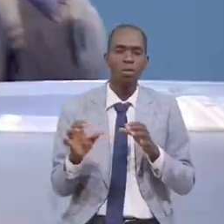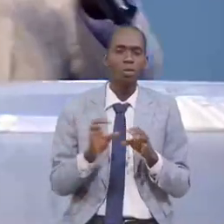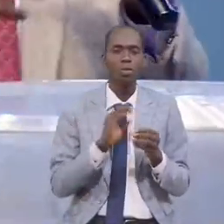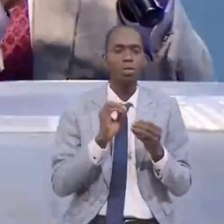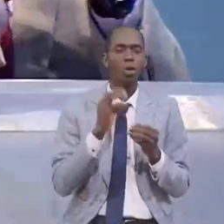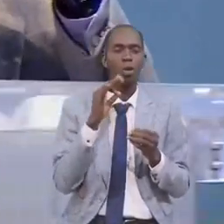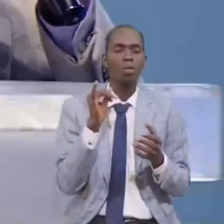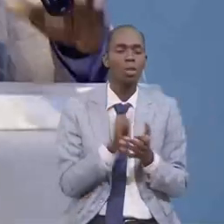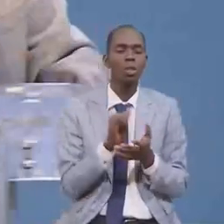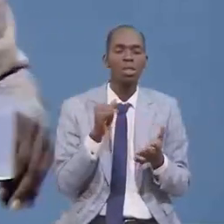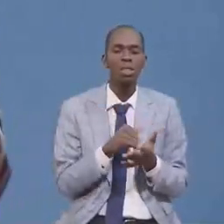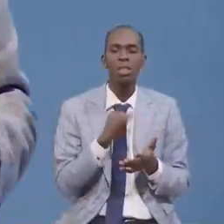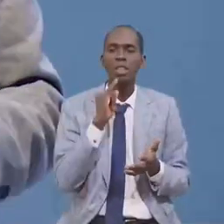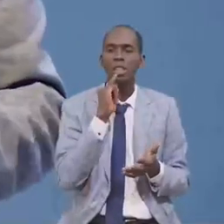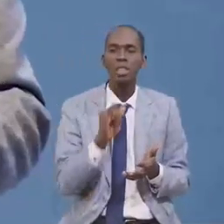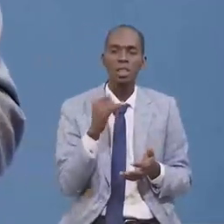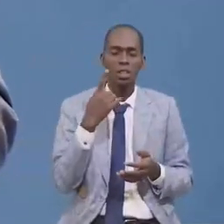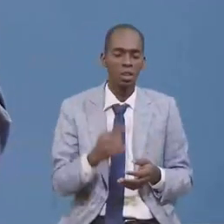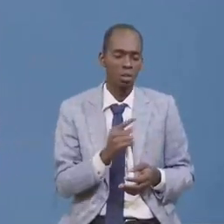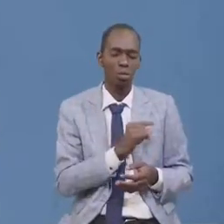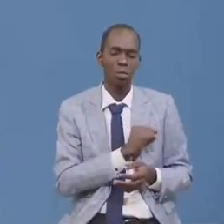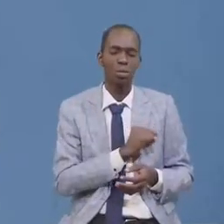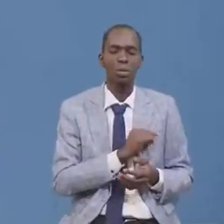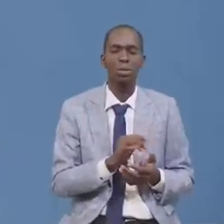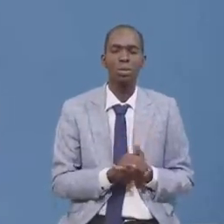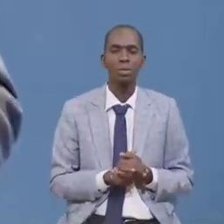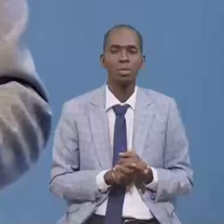Fais plus de cela, c'est la conscience.